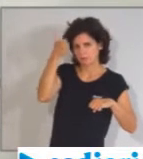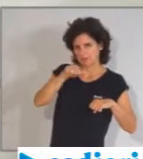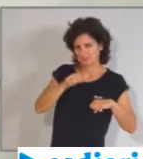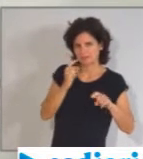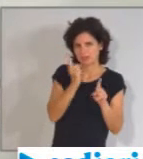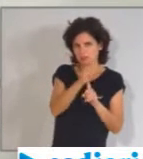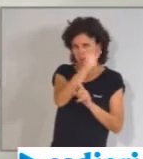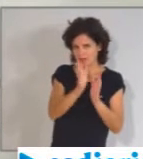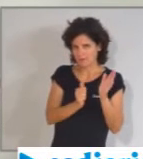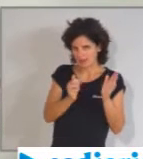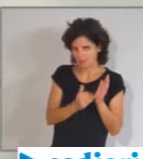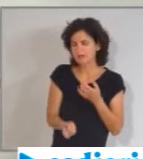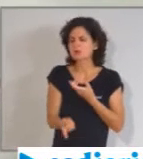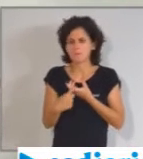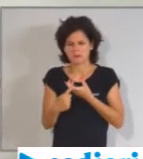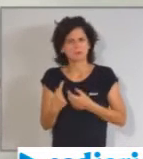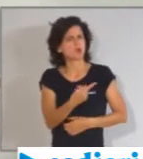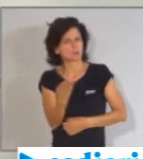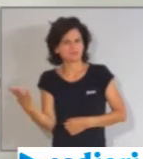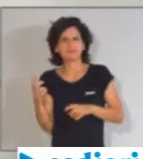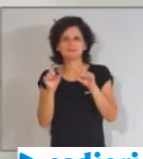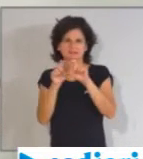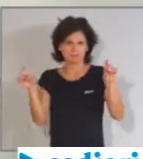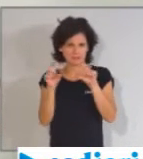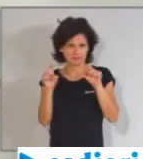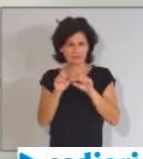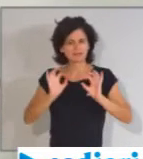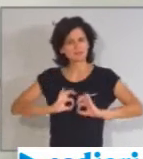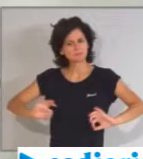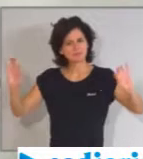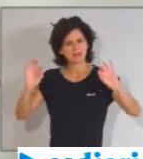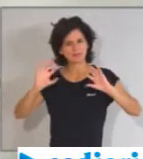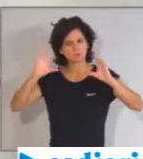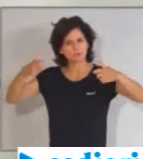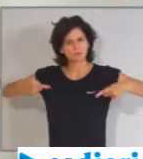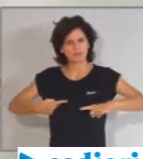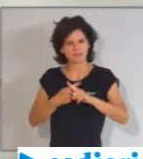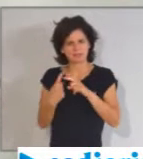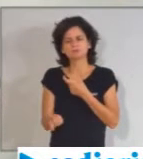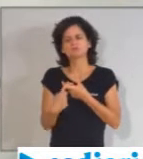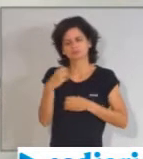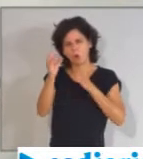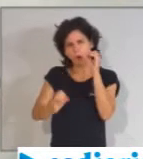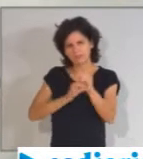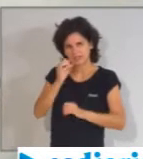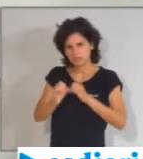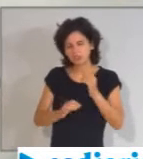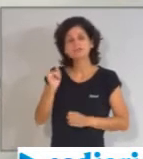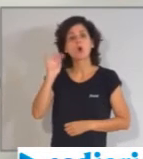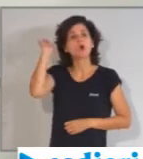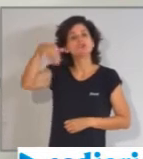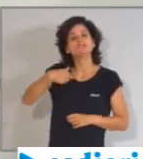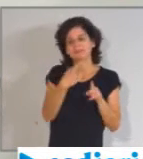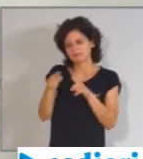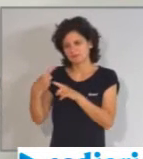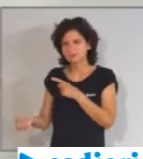afegit aportacions d'entitats socials de renom especialitzades en l'àmbit de les violències sexuals, així com de les conselleries en l'àmbit de les